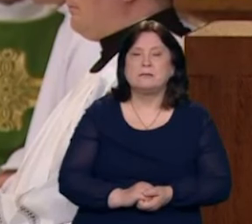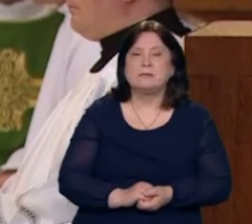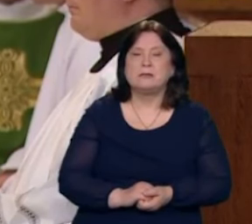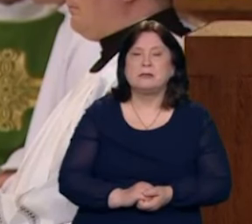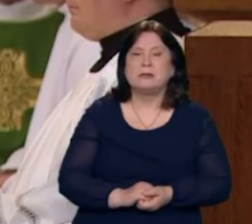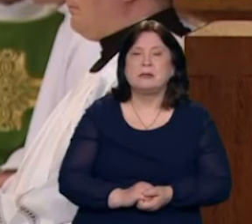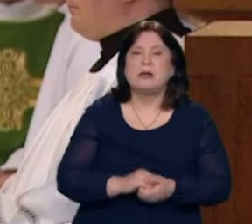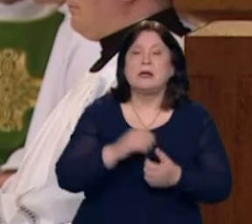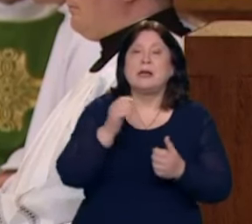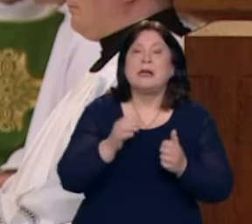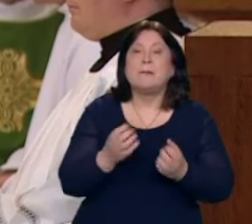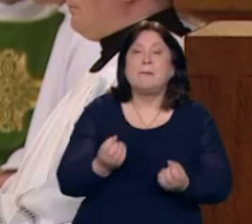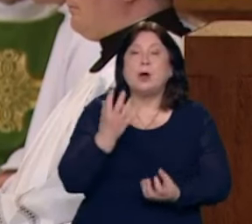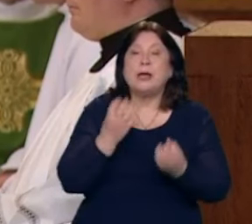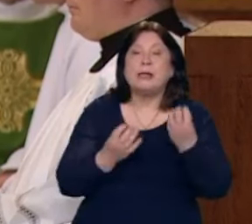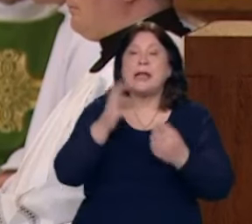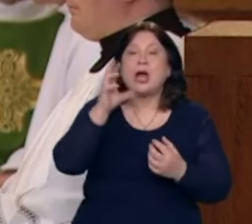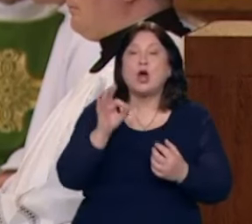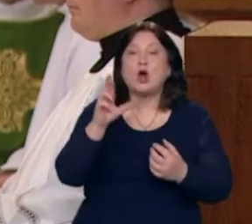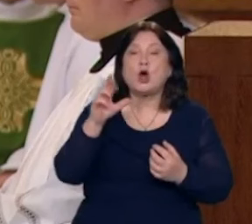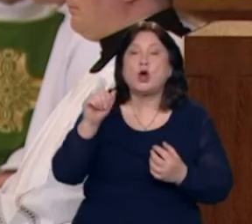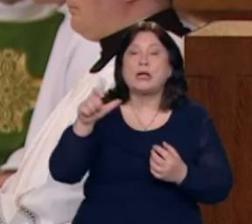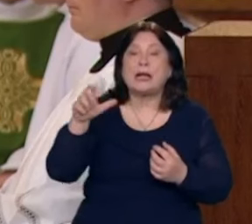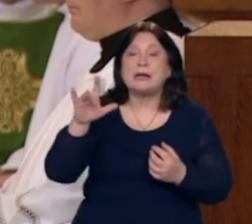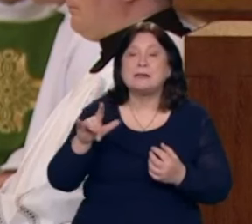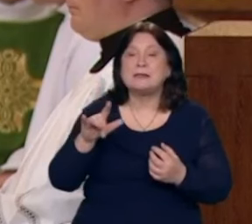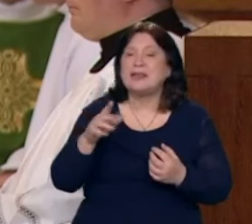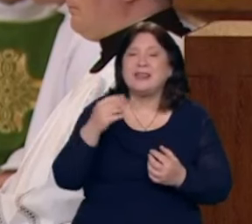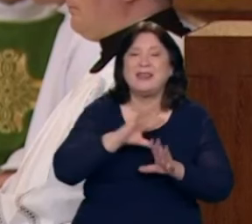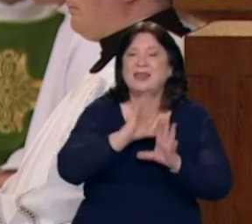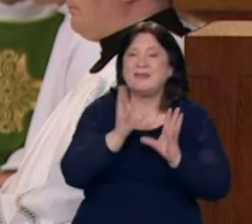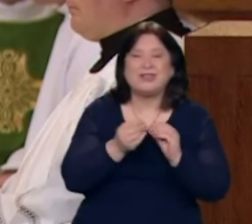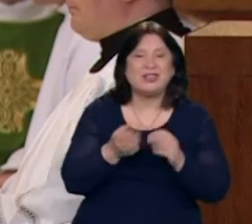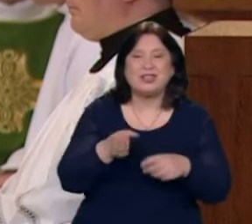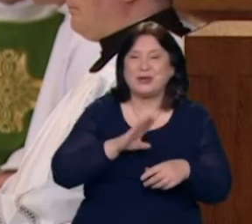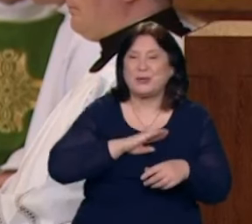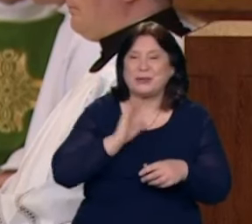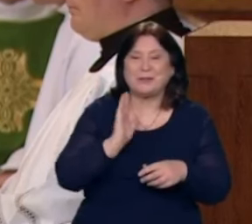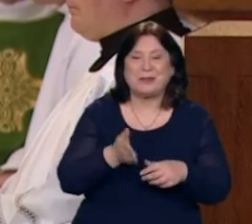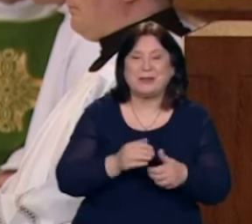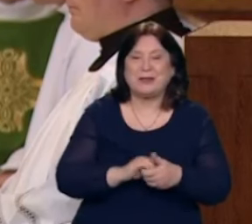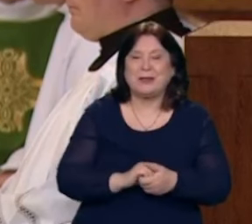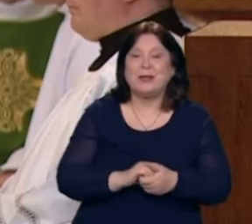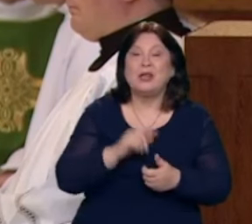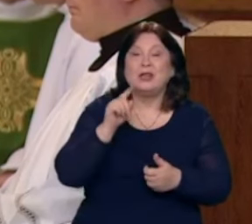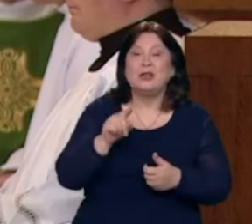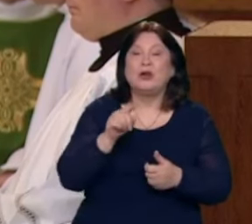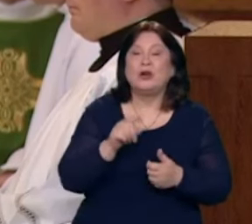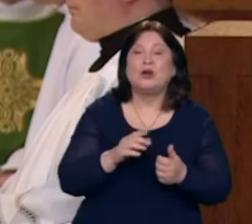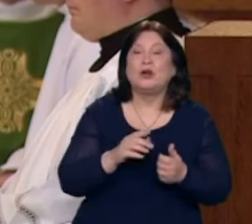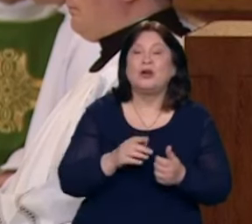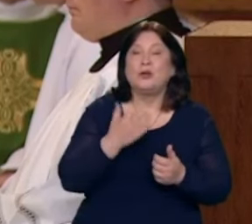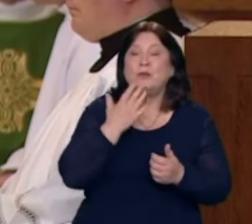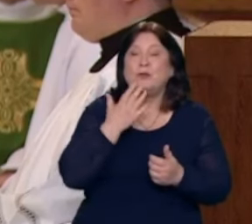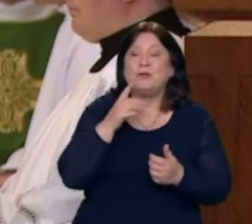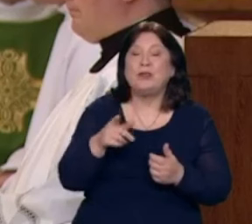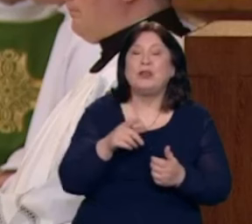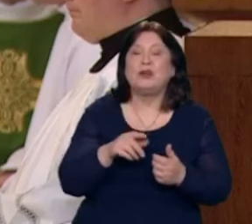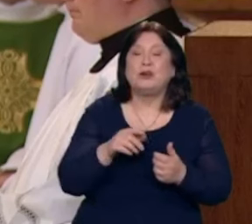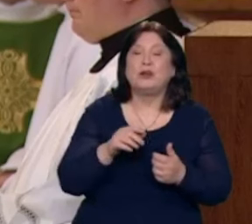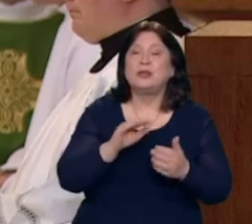zdanie poety Horacego Nie wszystek umrę które interpretuję jako sposób